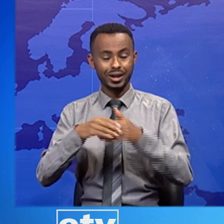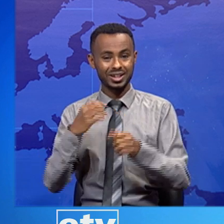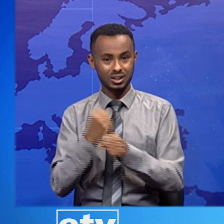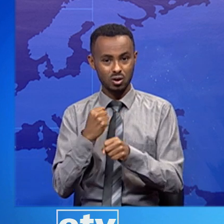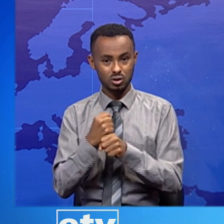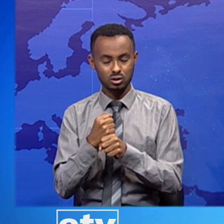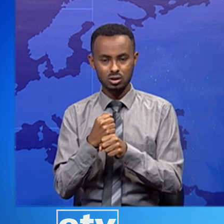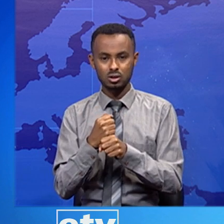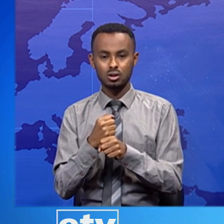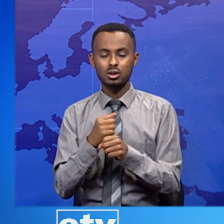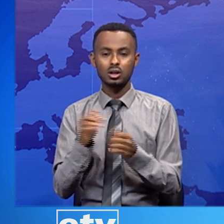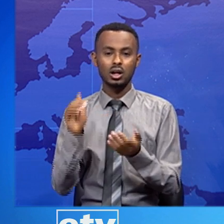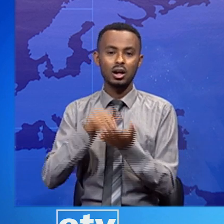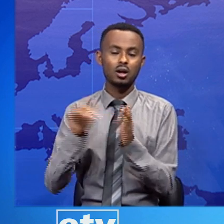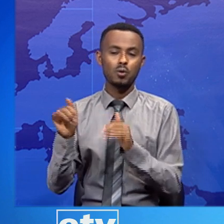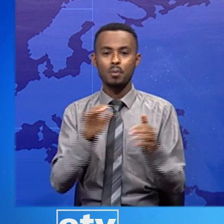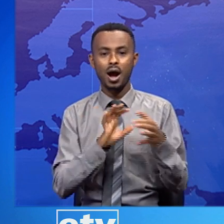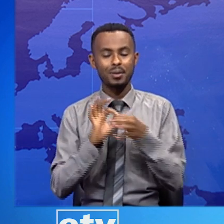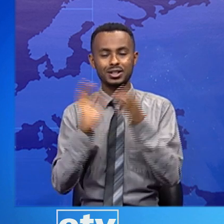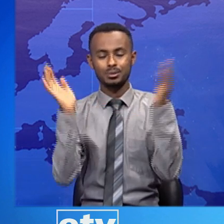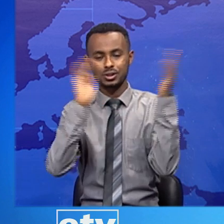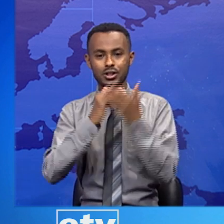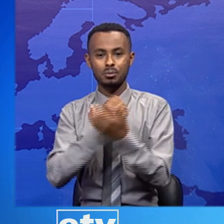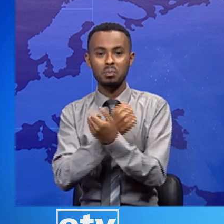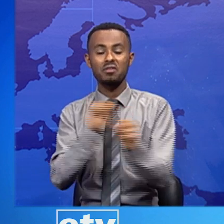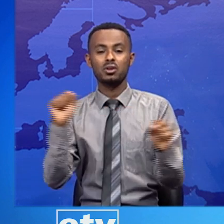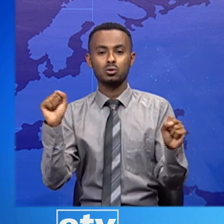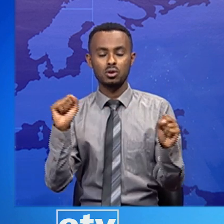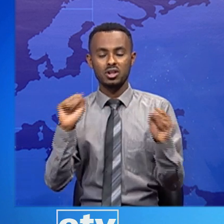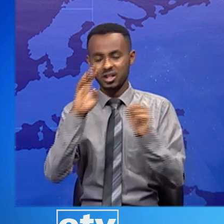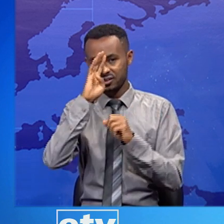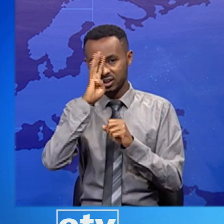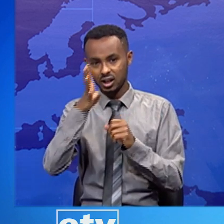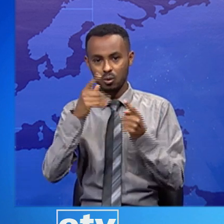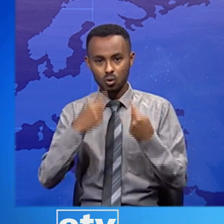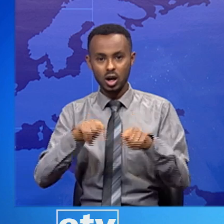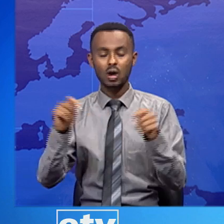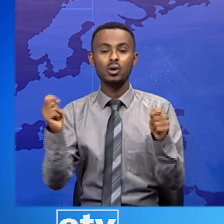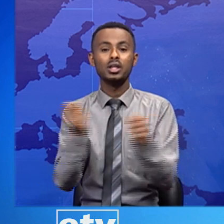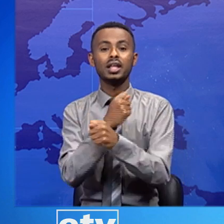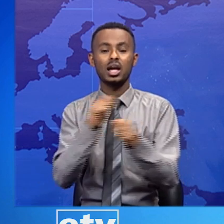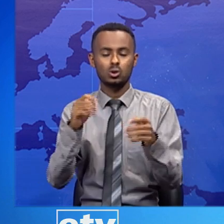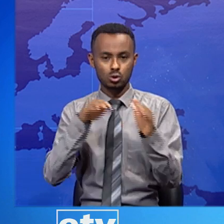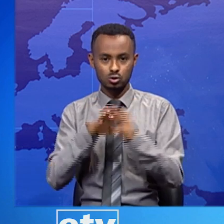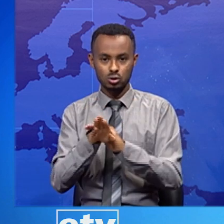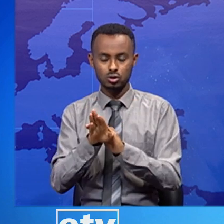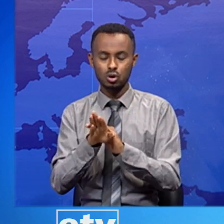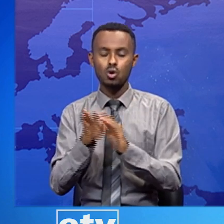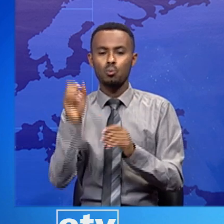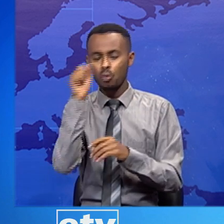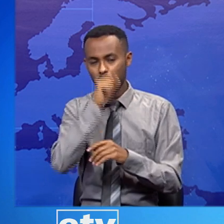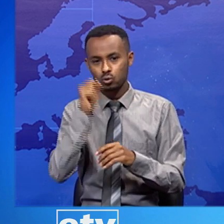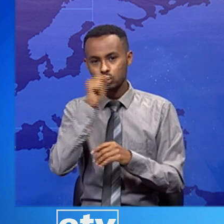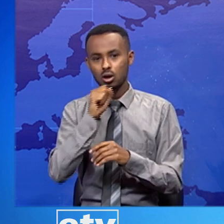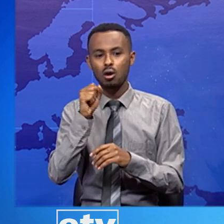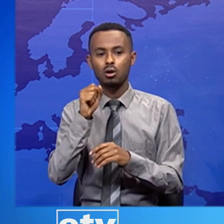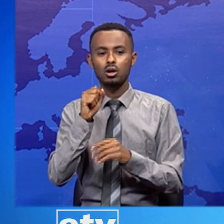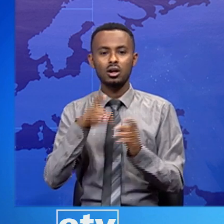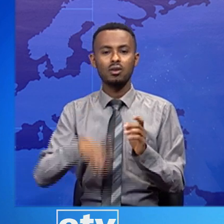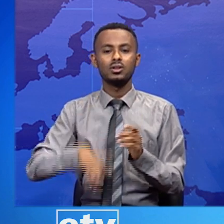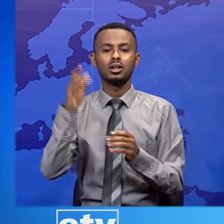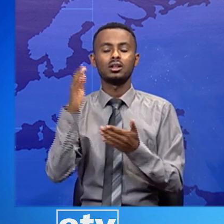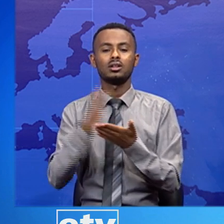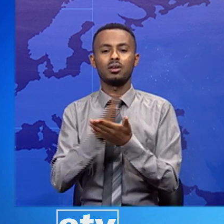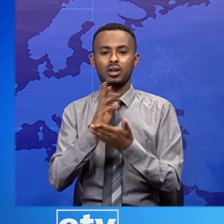በማስተዋቂያ ስራዎች እንደገና ደግሞ የማህበረሰብ ችግር በሚፈቱ የፈጠራ ሙከራዊ ቲያትሮች ውስጥ በሙዚቃው